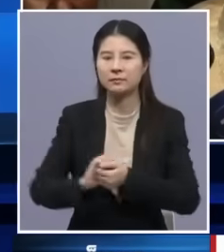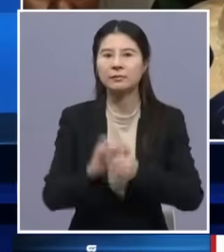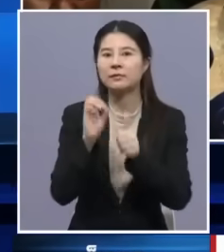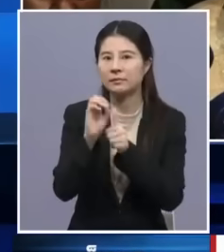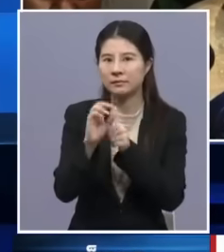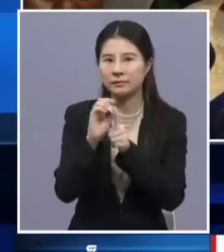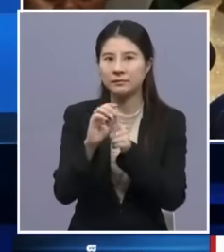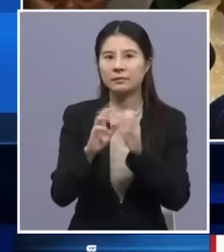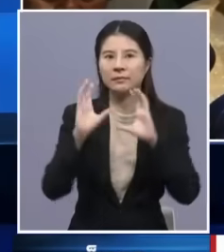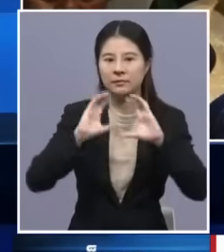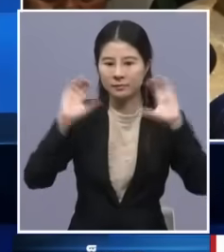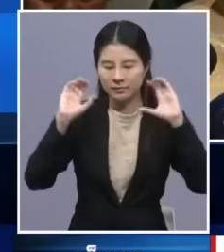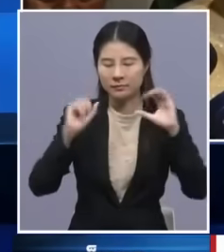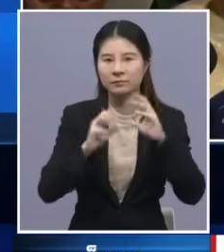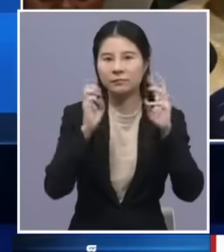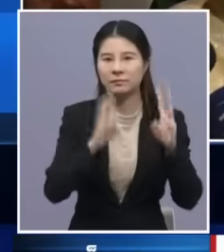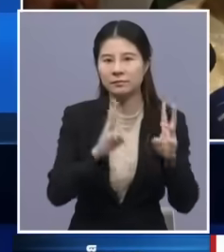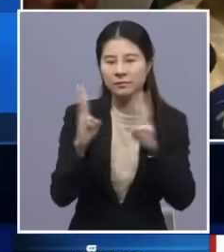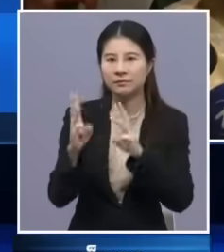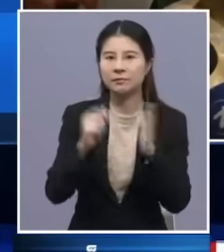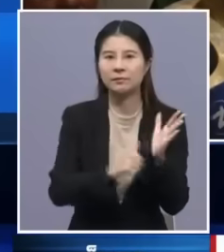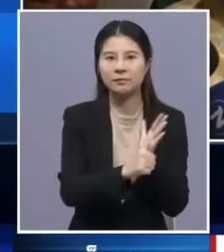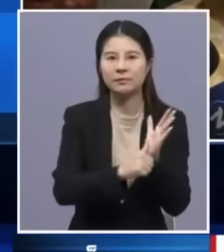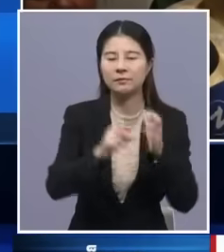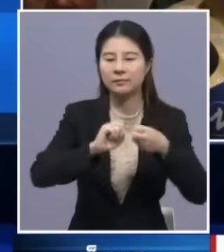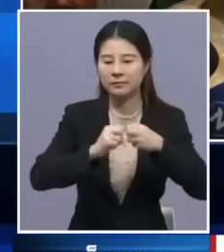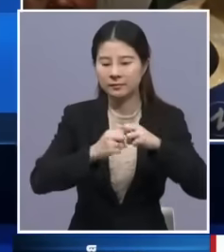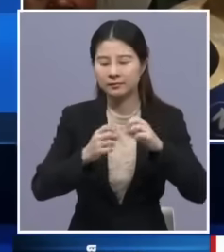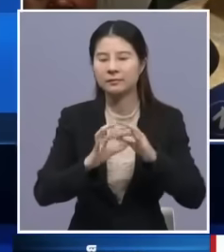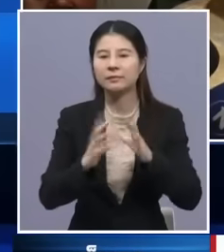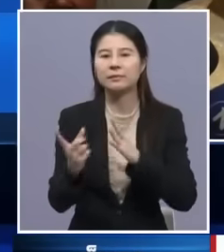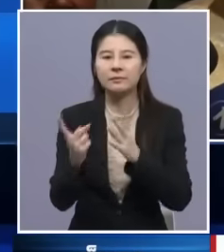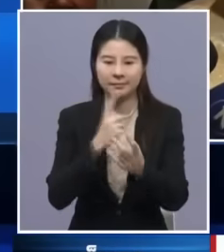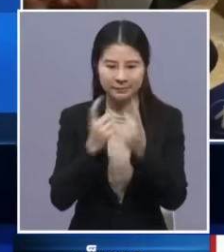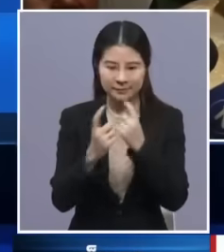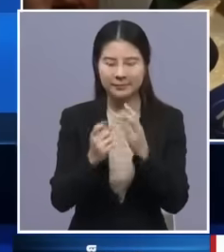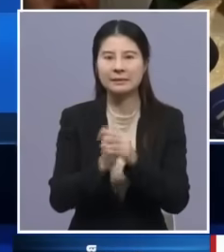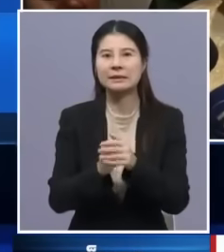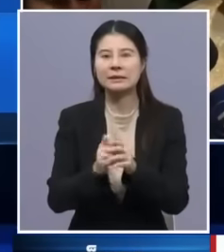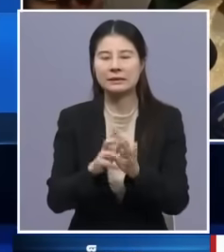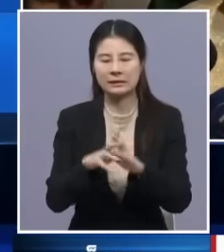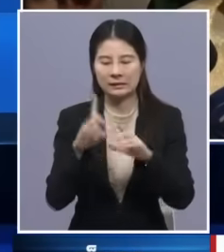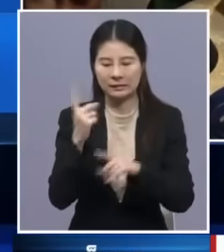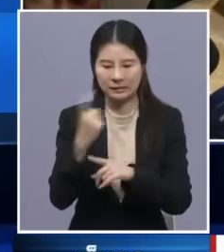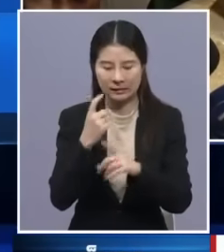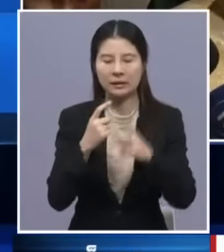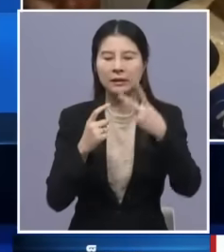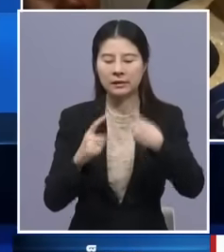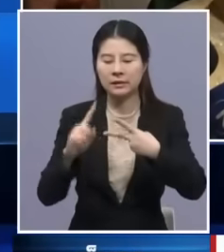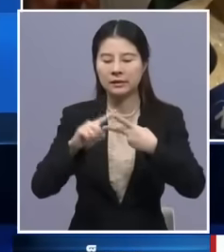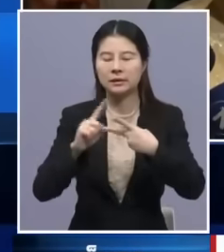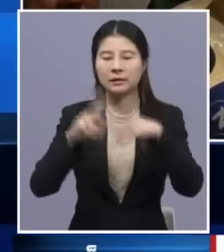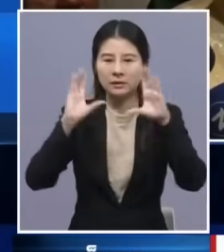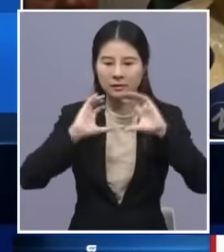นี้ครับว่าทางออกที่ดีควรส่งคำถามเป็น2ช่วงช่วงแรกถามเลยว่ารัฐบาลประสบปัญหาวิกฤ